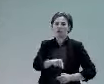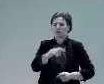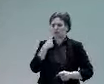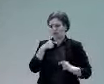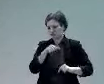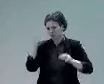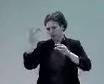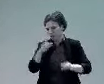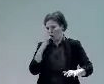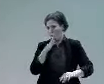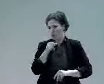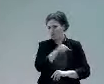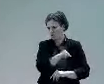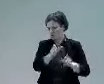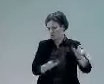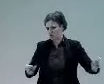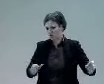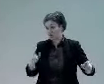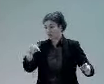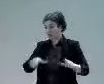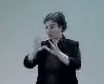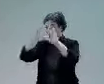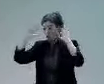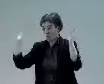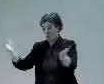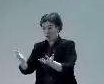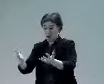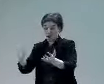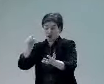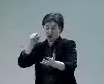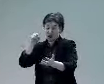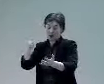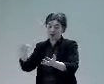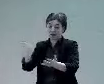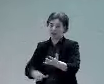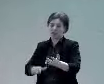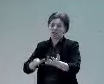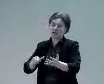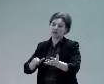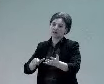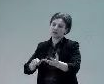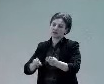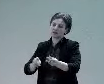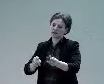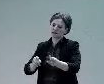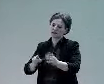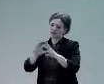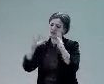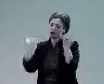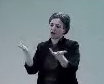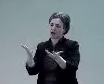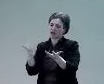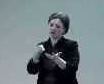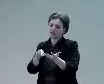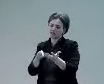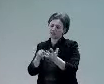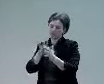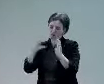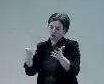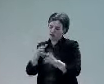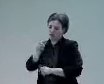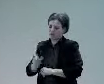confini, come a livello globale, dove chi paga più caro il prezzo dei cambiamenti climatici in atto sono i paesi in via di sviluppo che hanno